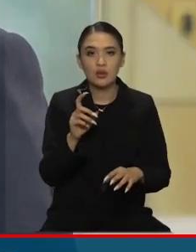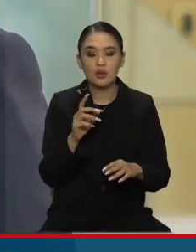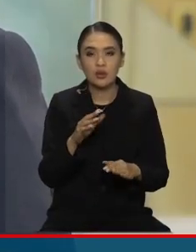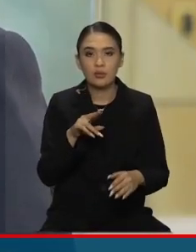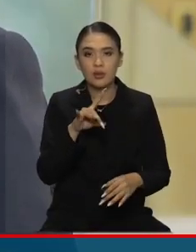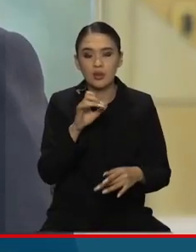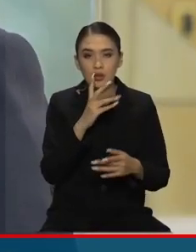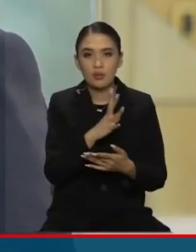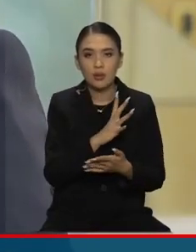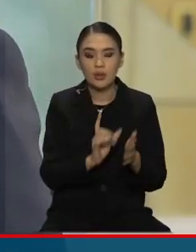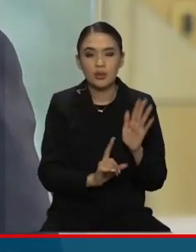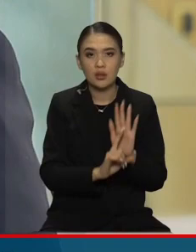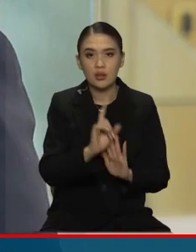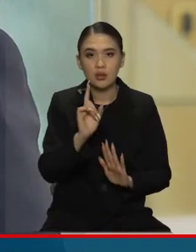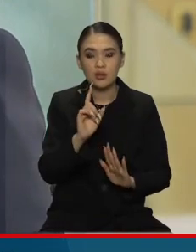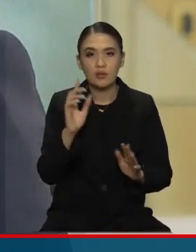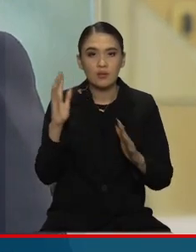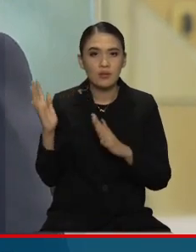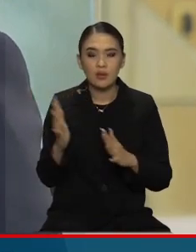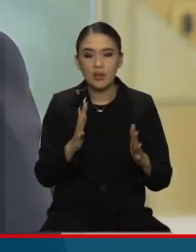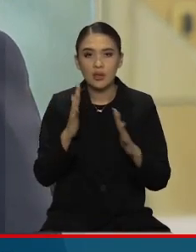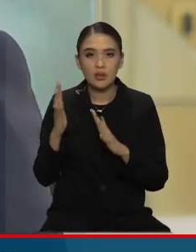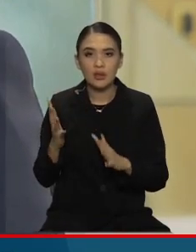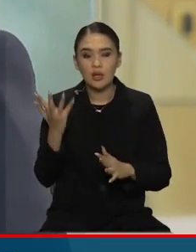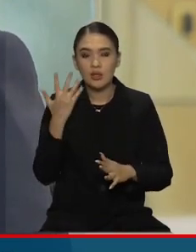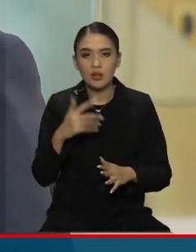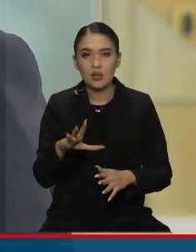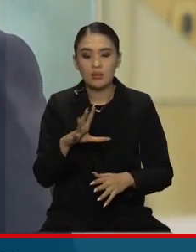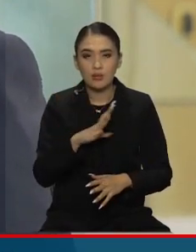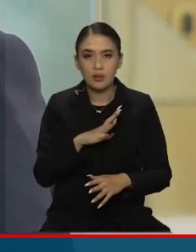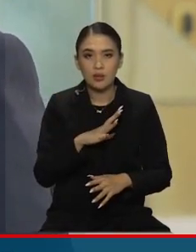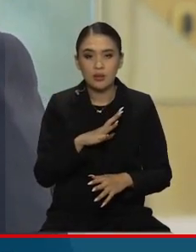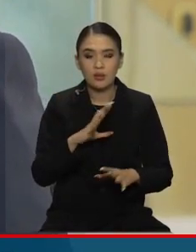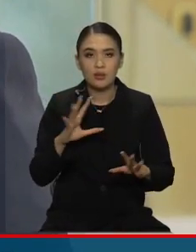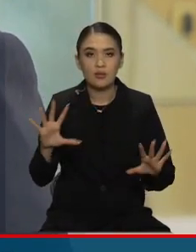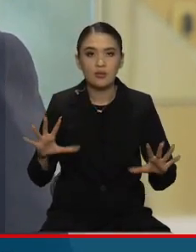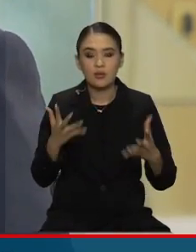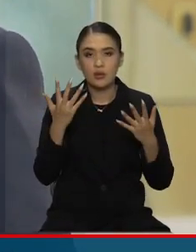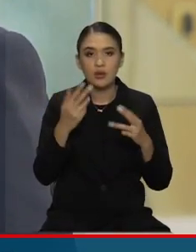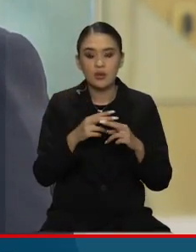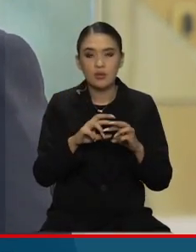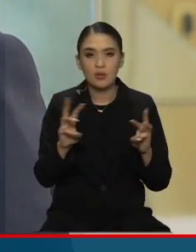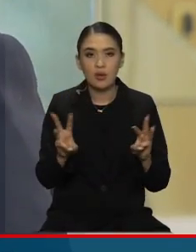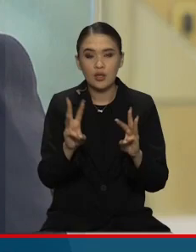таком сквальномере ветре который присутствовал при возникновении пожара